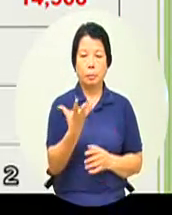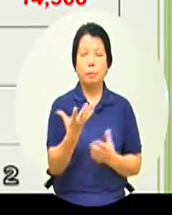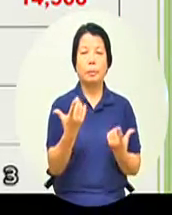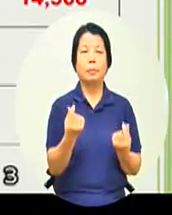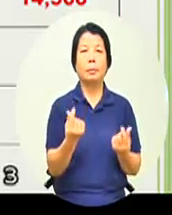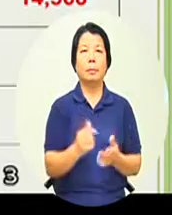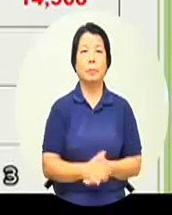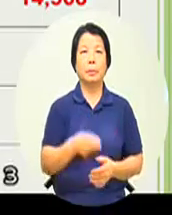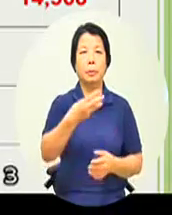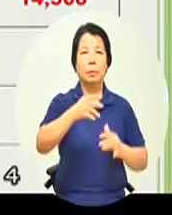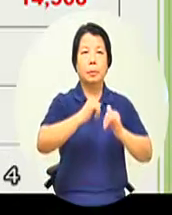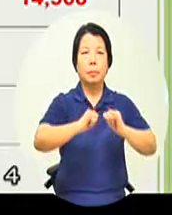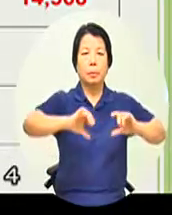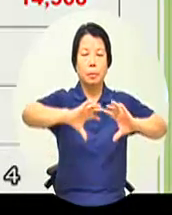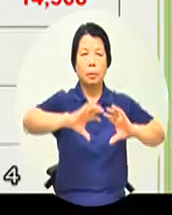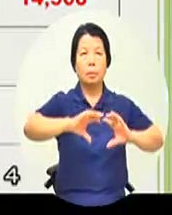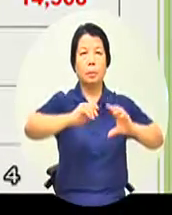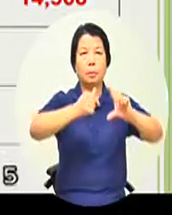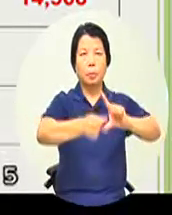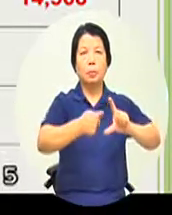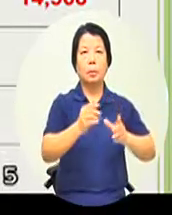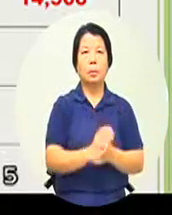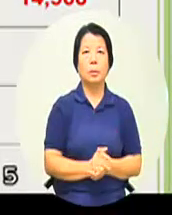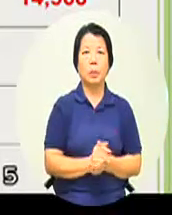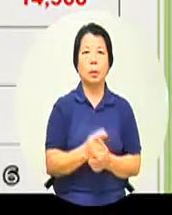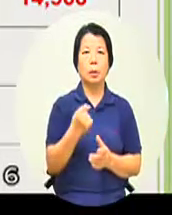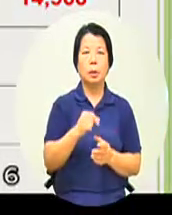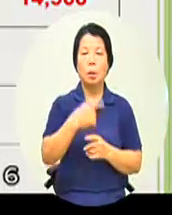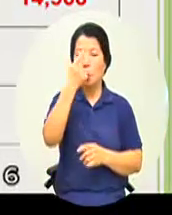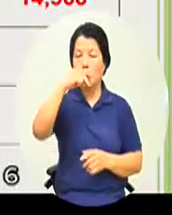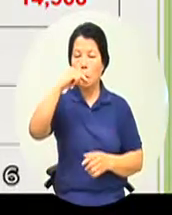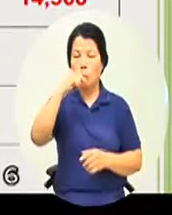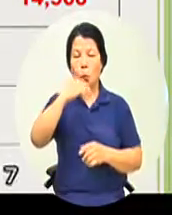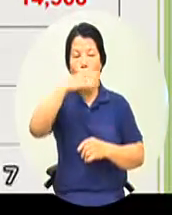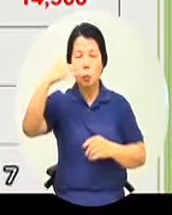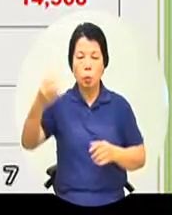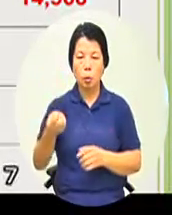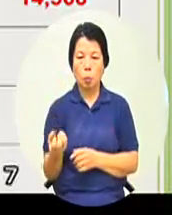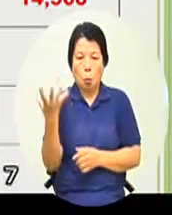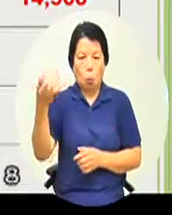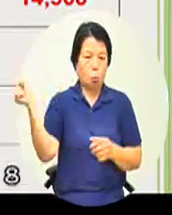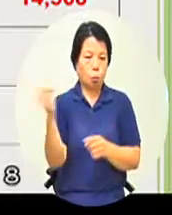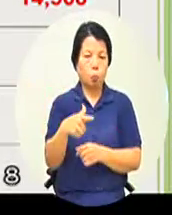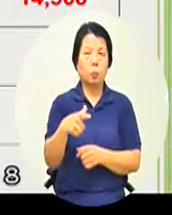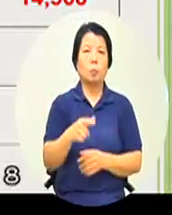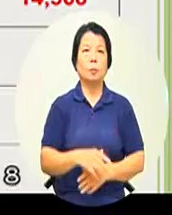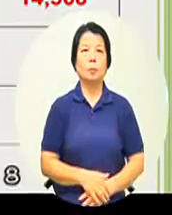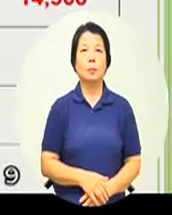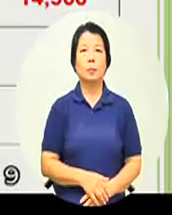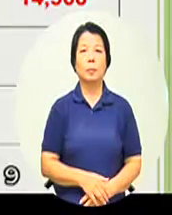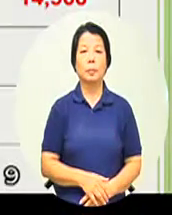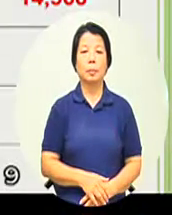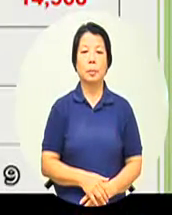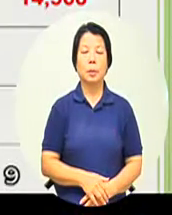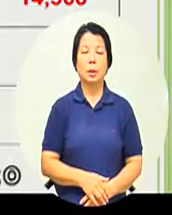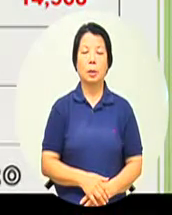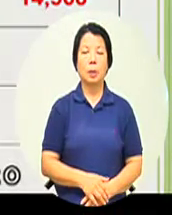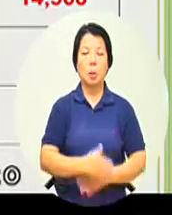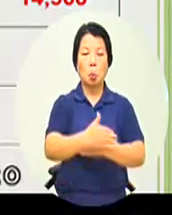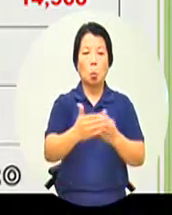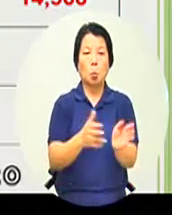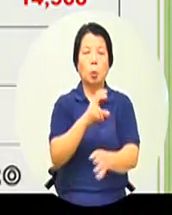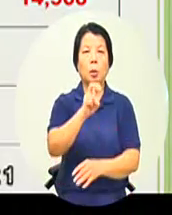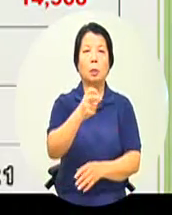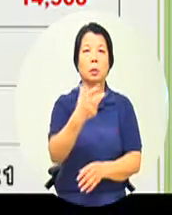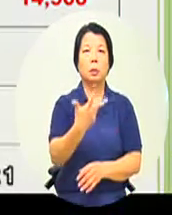这三明区，我那三明区上济嘛，即摆三明区已经比洪山少啊嘛，吼、哦。啊，然后咧，即个工程，即个各方面咧嘛，不对不对？啊，你二十七班，